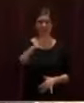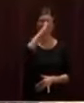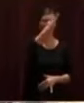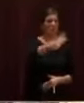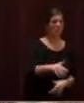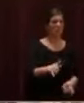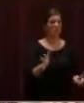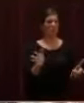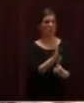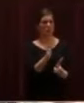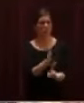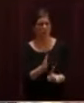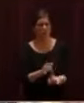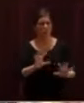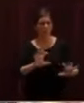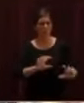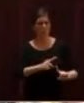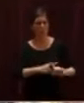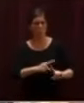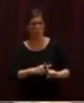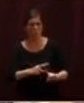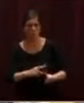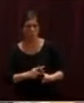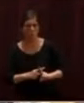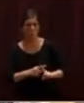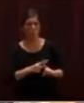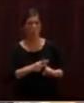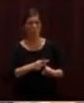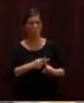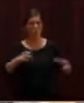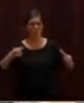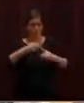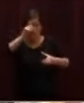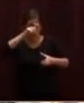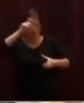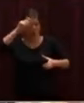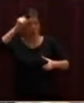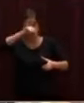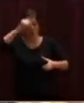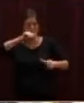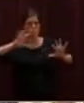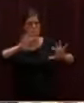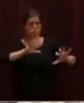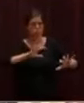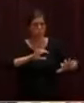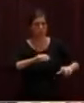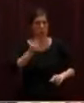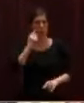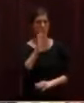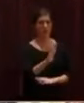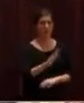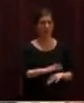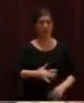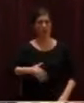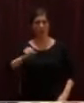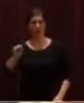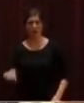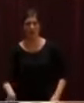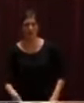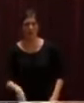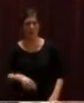abusos sexuals, violacions en manada, amenaces per abortar, maltratat psicològic, pastilles.